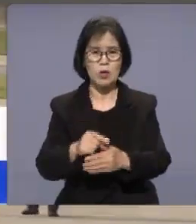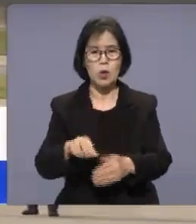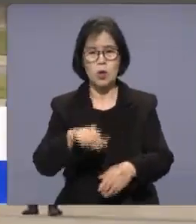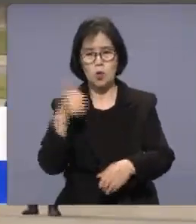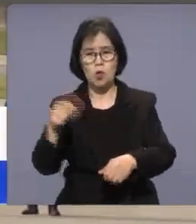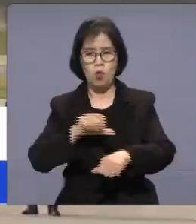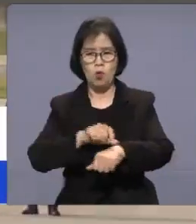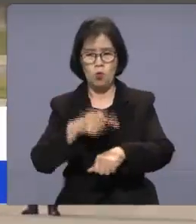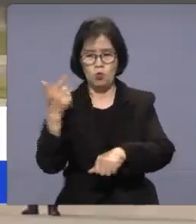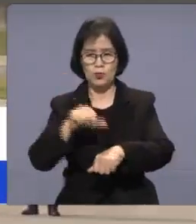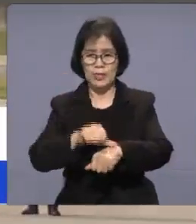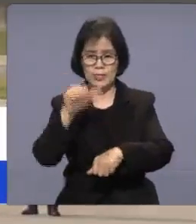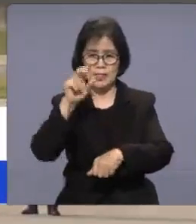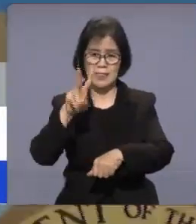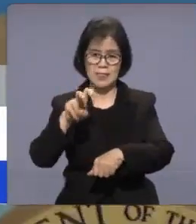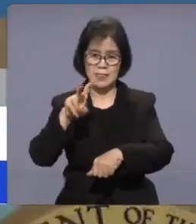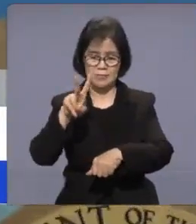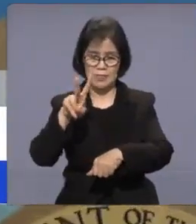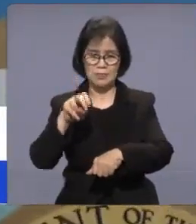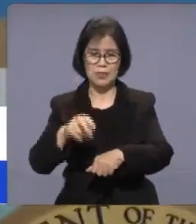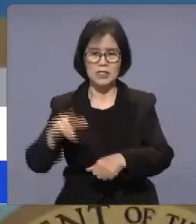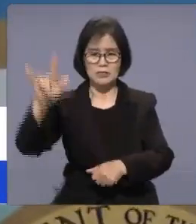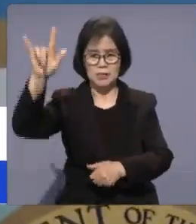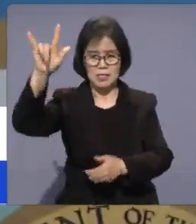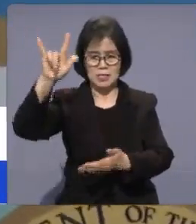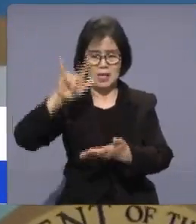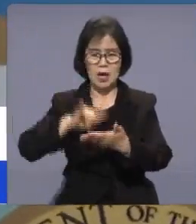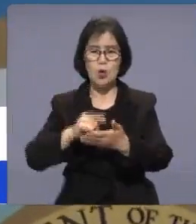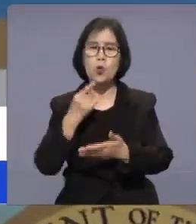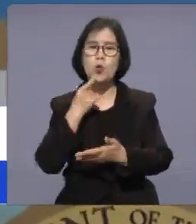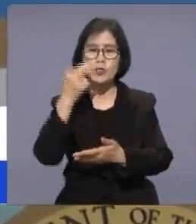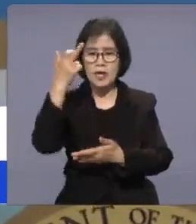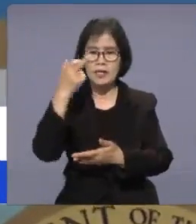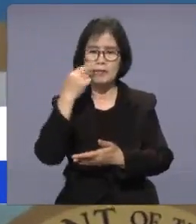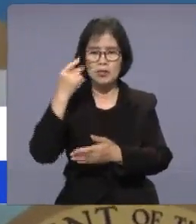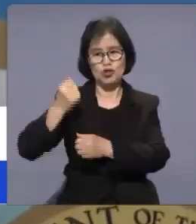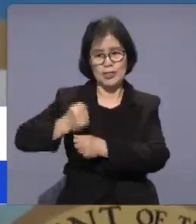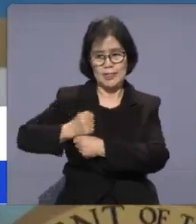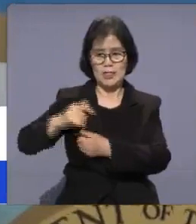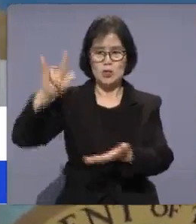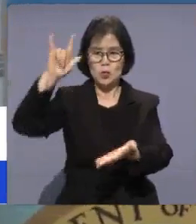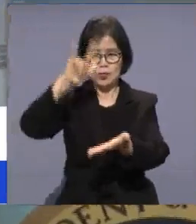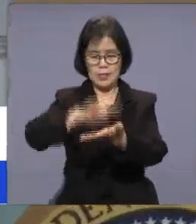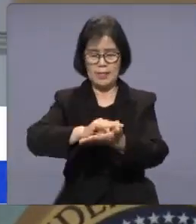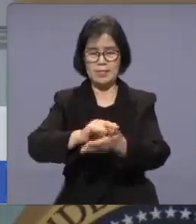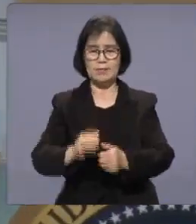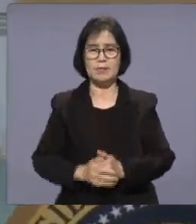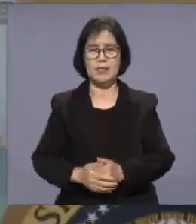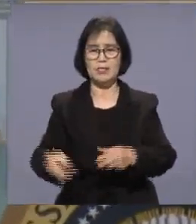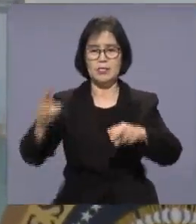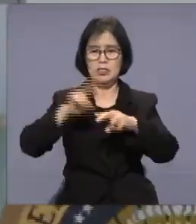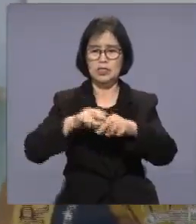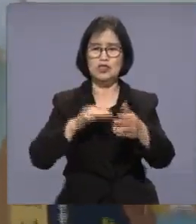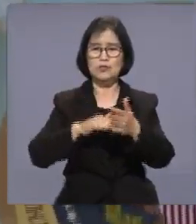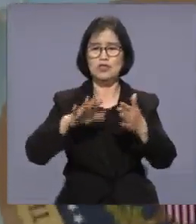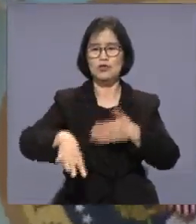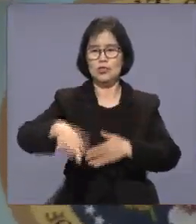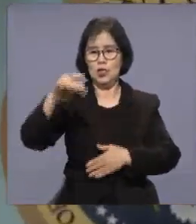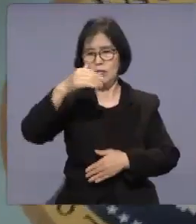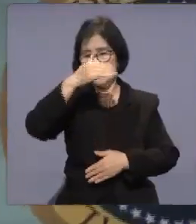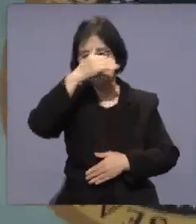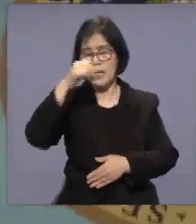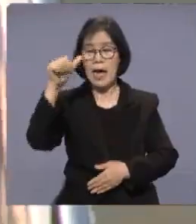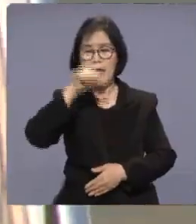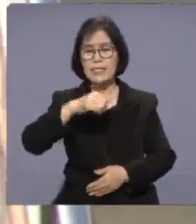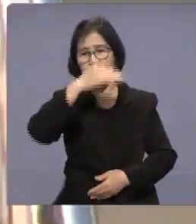5시 22분쯤 전용기인 에어포스원을 타고 오산 미군기지에 도착했습니다. 취임 이후 첫 아시아